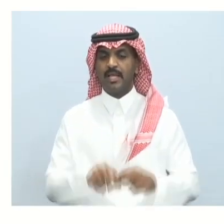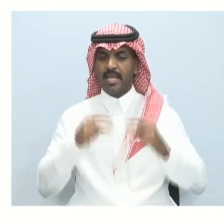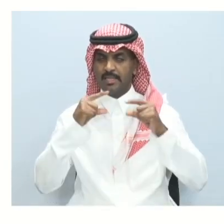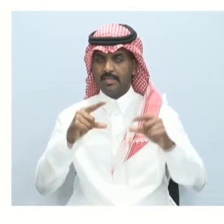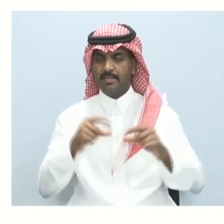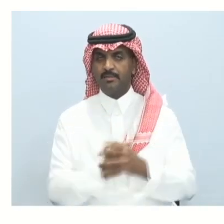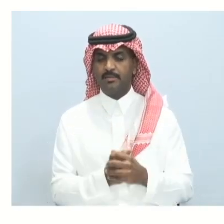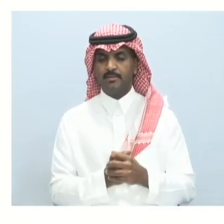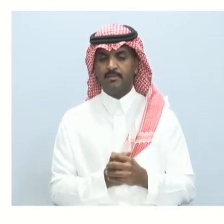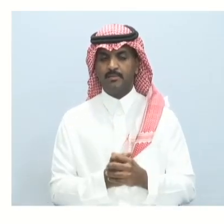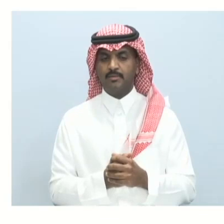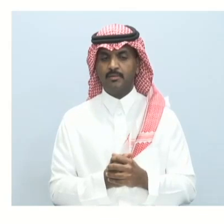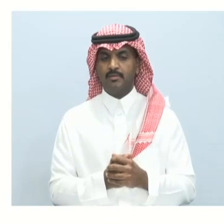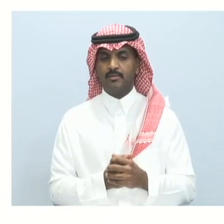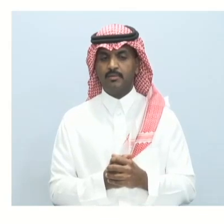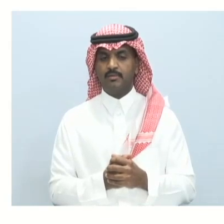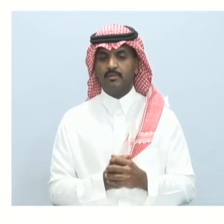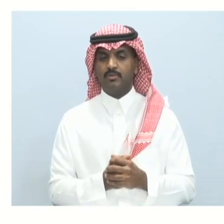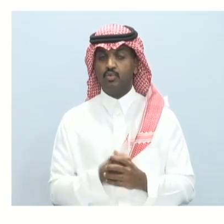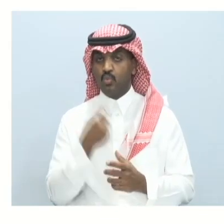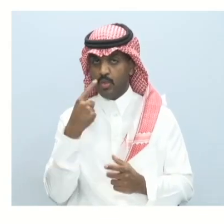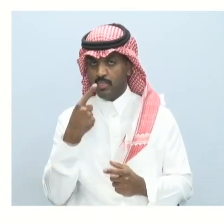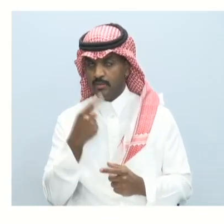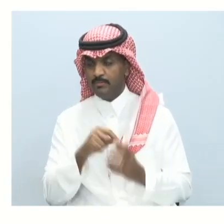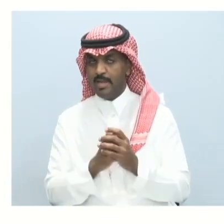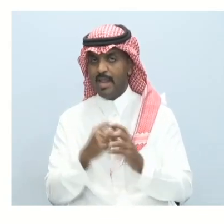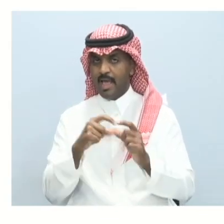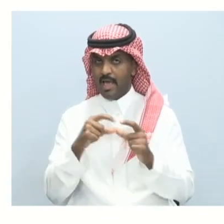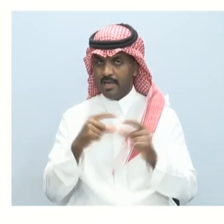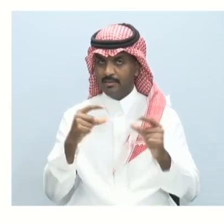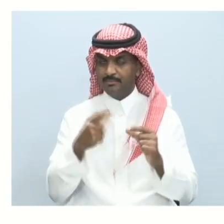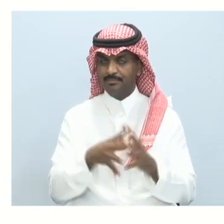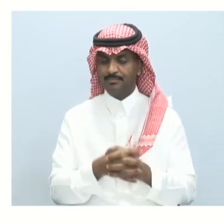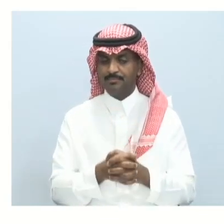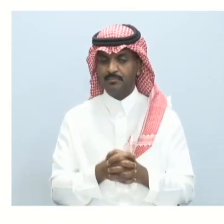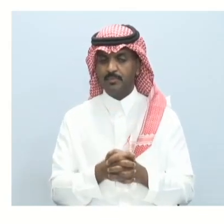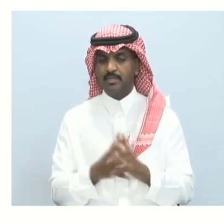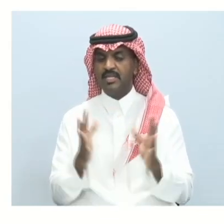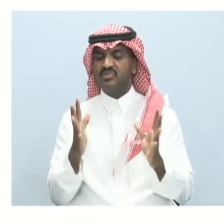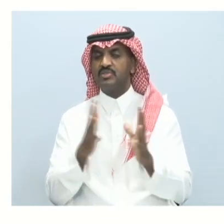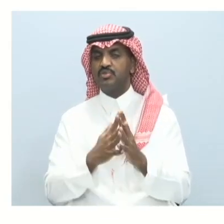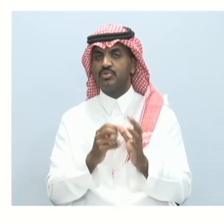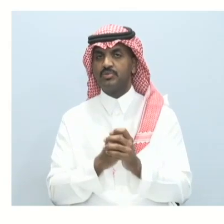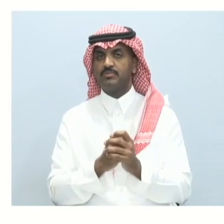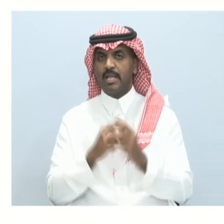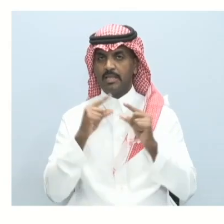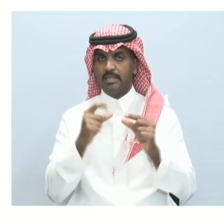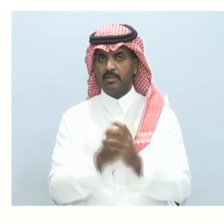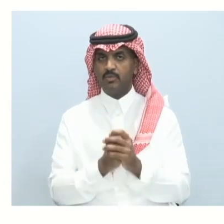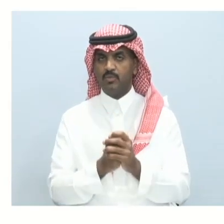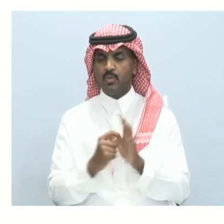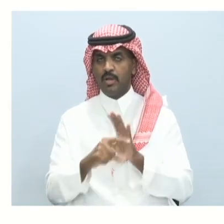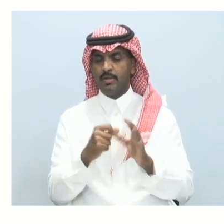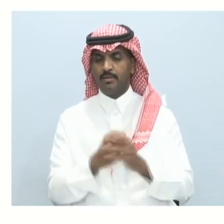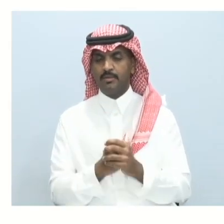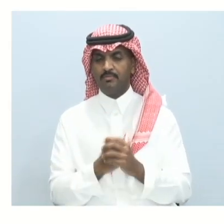معنا ايضا يوضح الايه الكريمه حتى باذن الله تعالى نستنتج من الايه والحديث ما